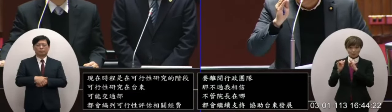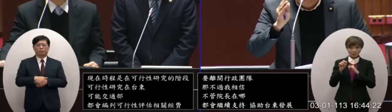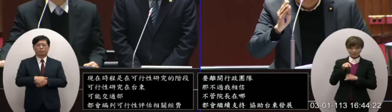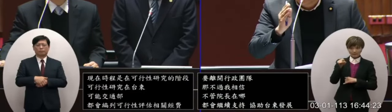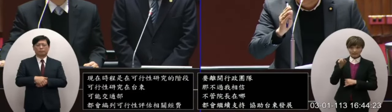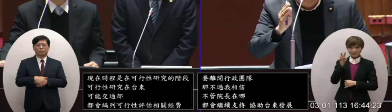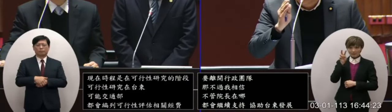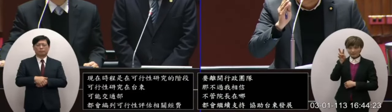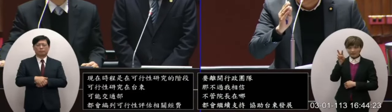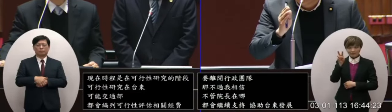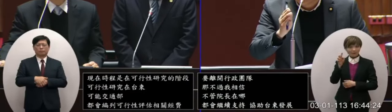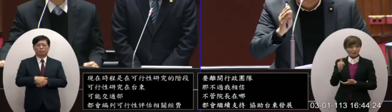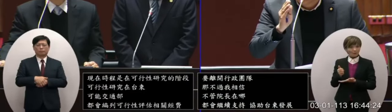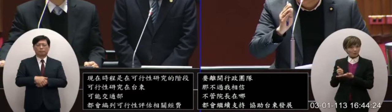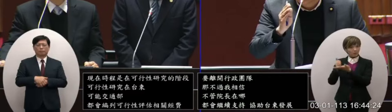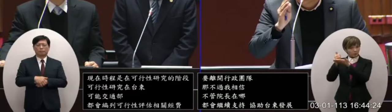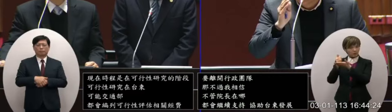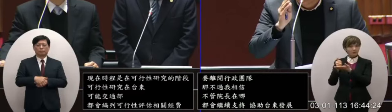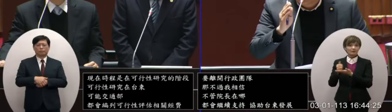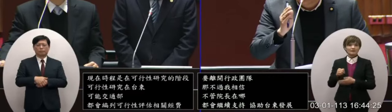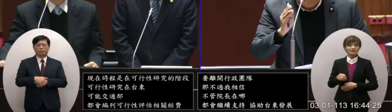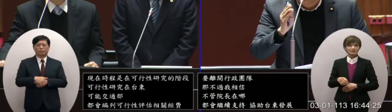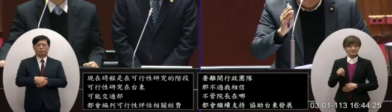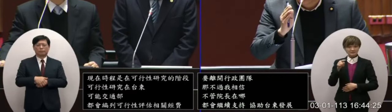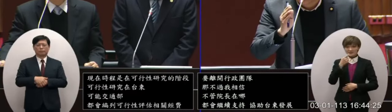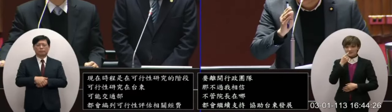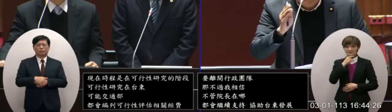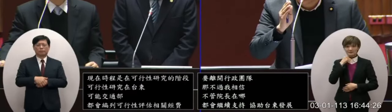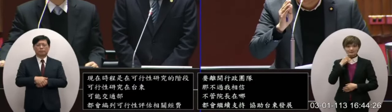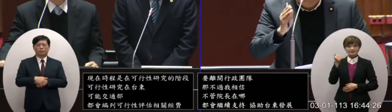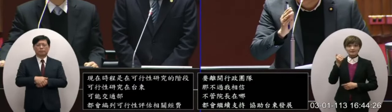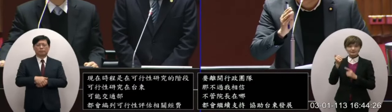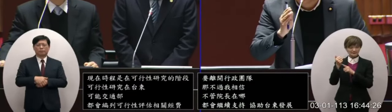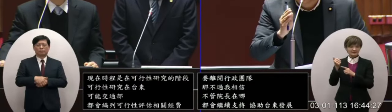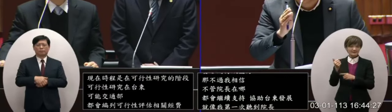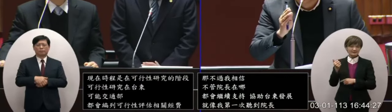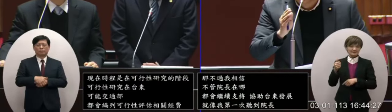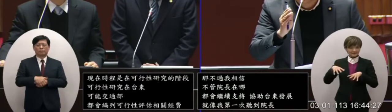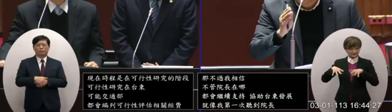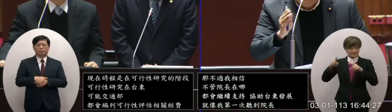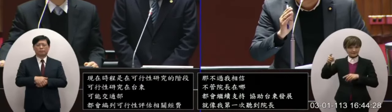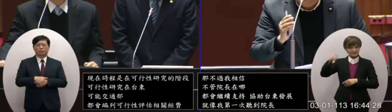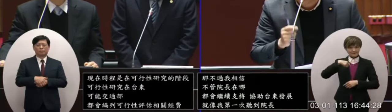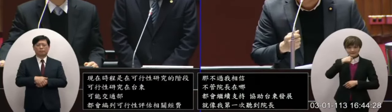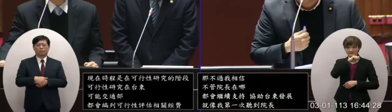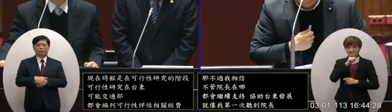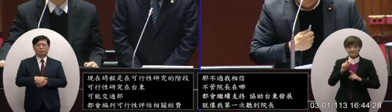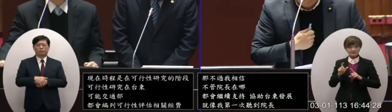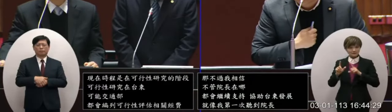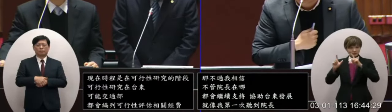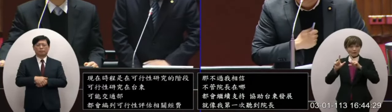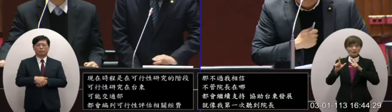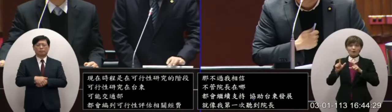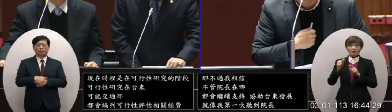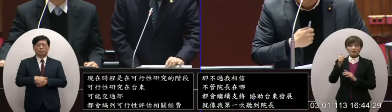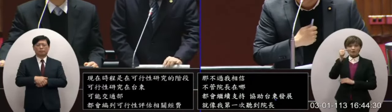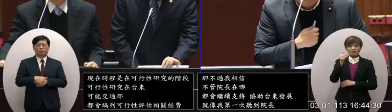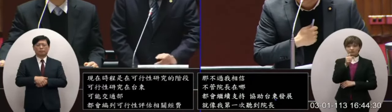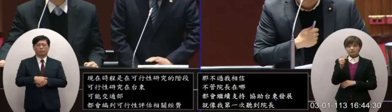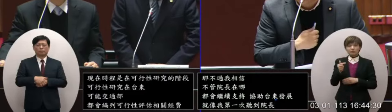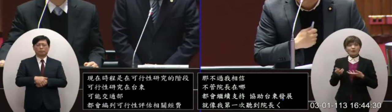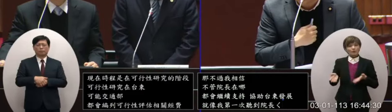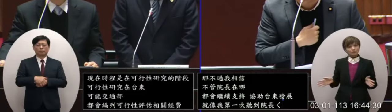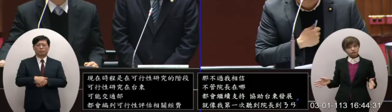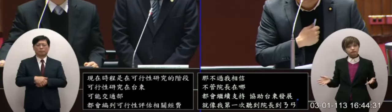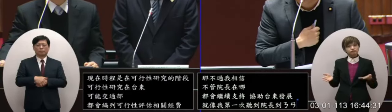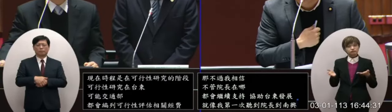个到偏乡来传教，而且是照顾台东子弟的一位神父。所以我相信院长也因为是